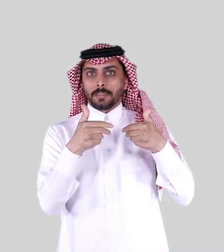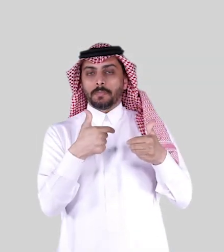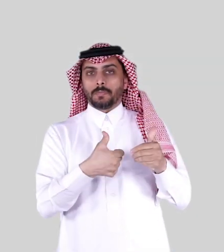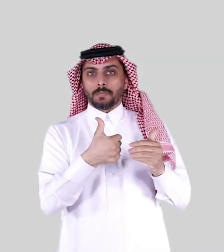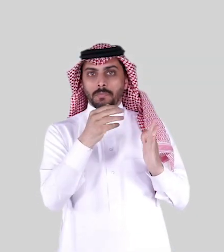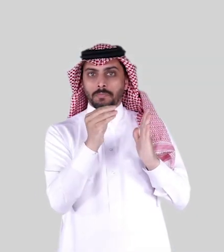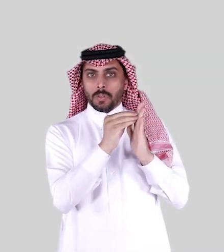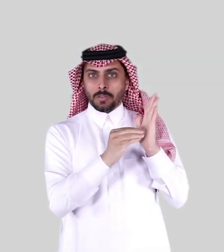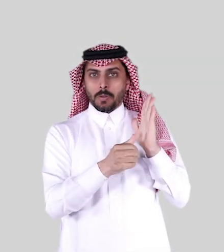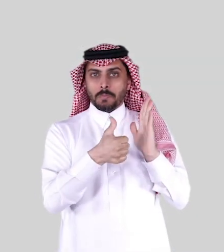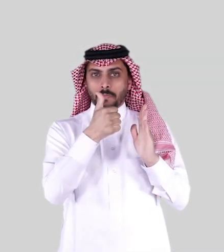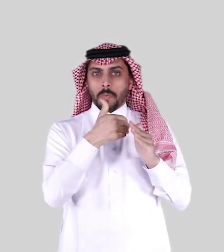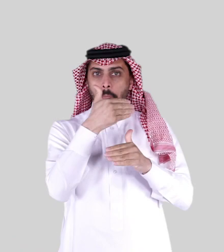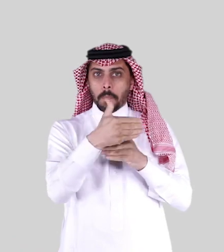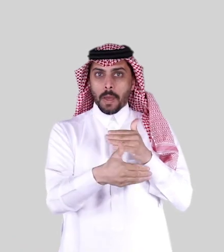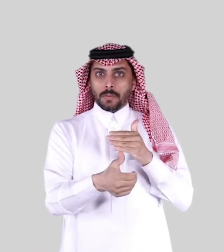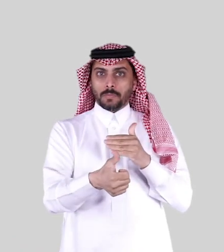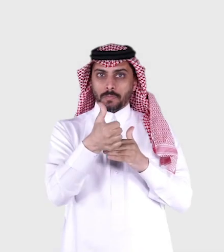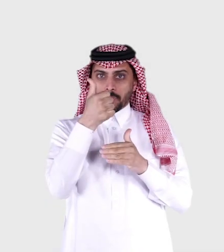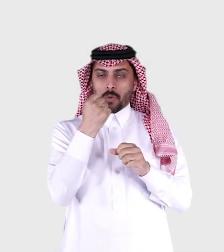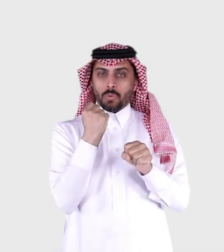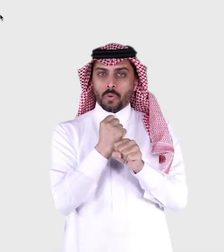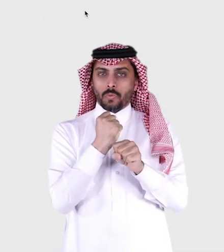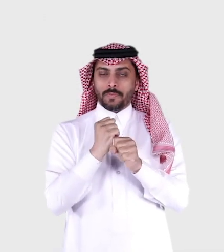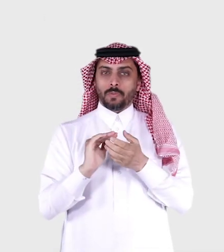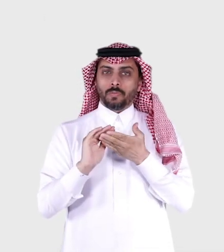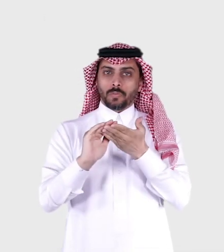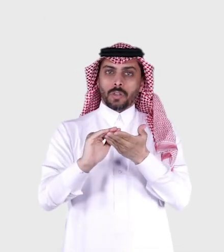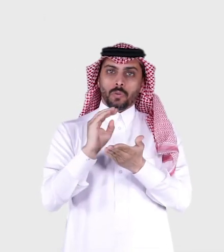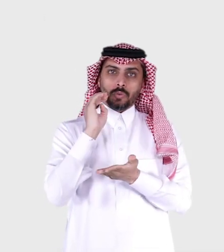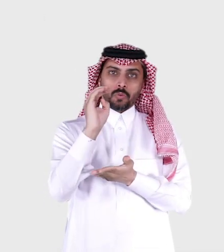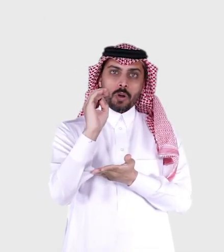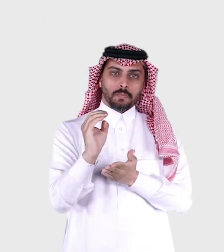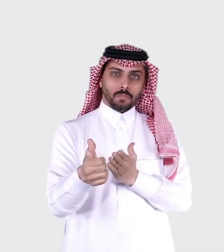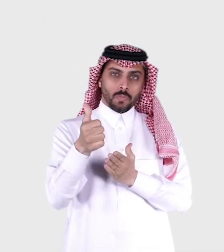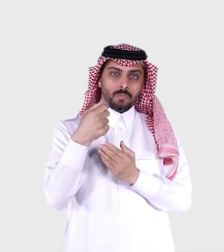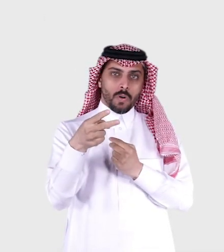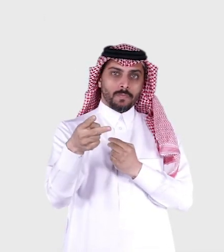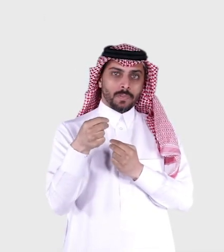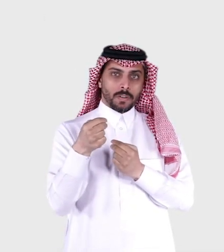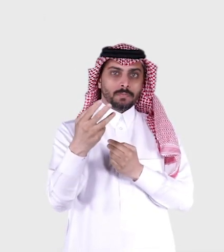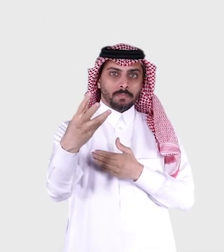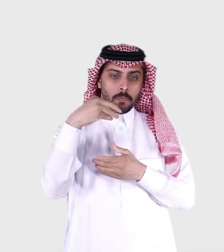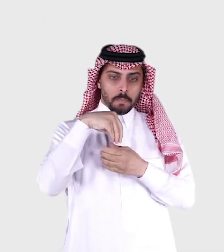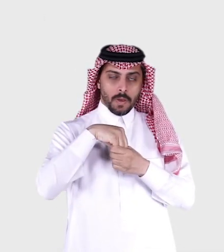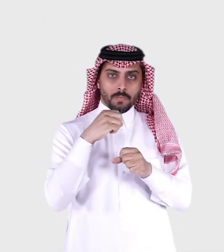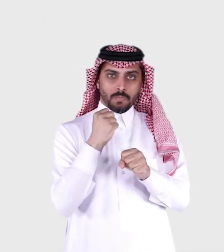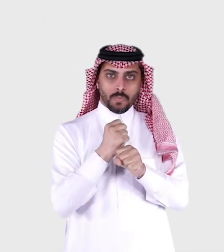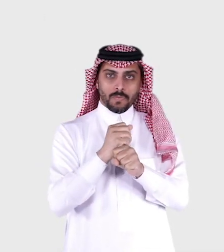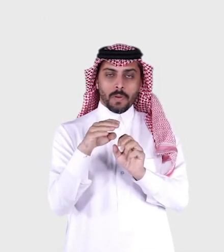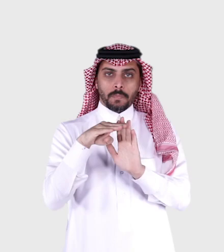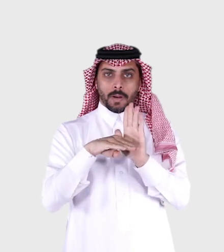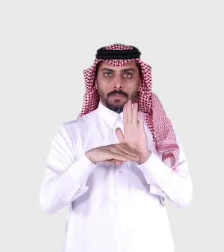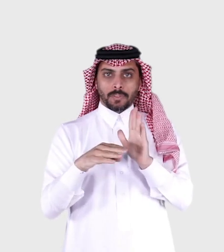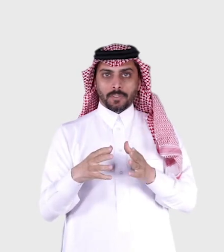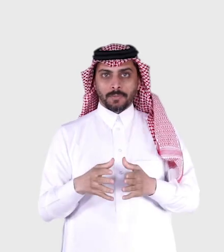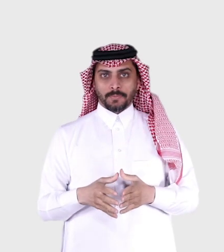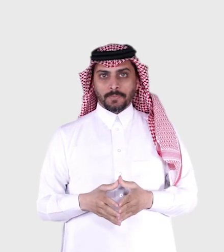المنشأة، ليتم بعدها إكمال عملية التوظيف وانضمام المتقدم إلى البرنامج.